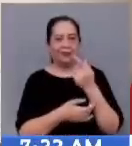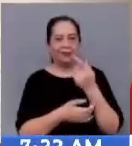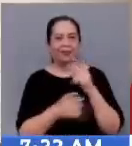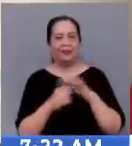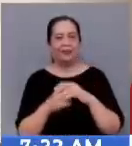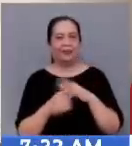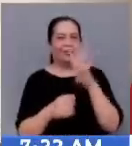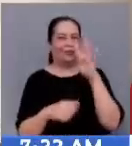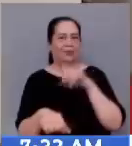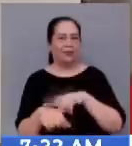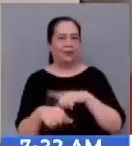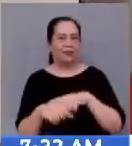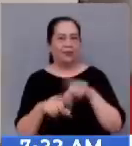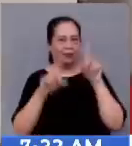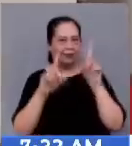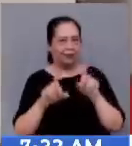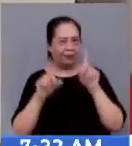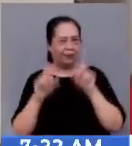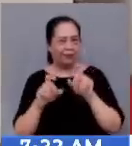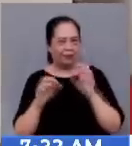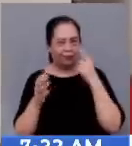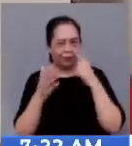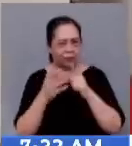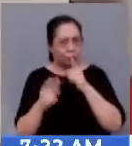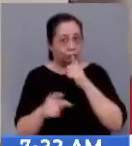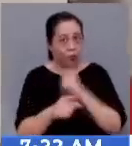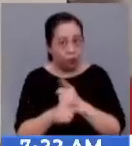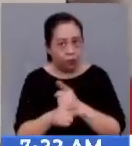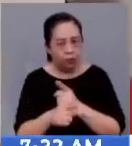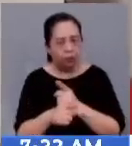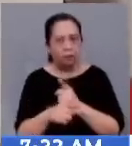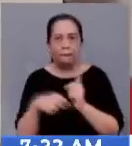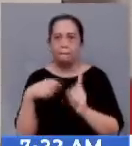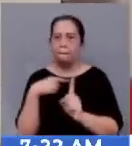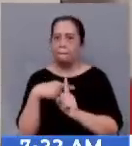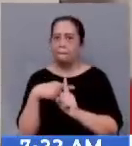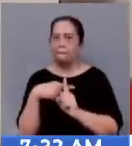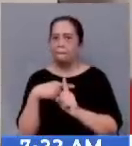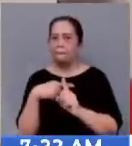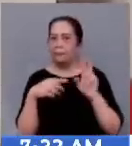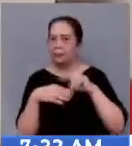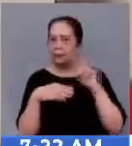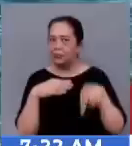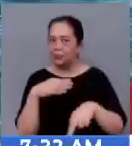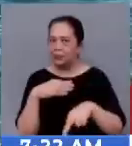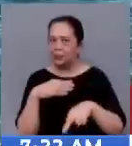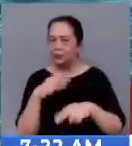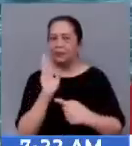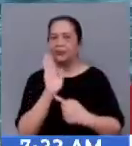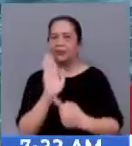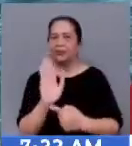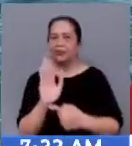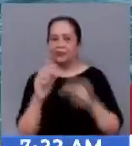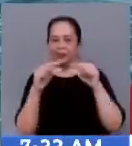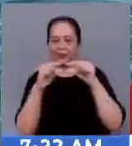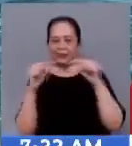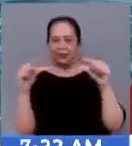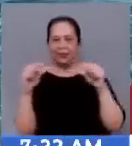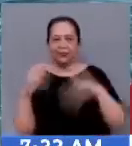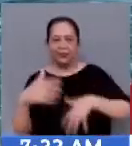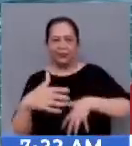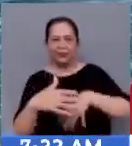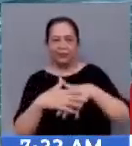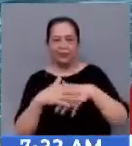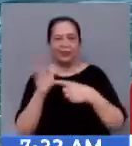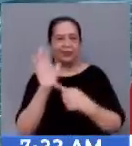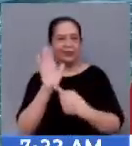daw nag-test ang aktres para masiguro na positibo nga ang resulta. Ipinakita pa niya ang kanyang baby bump sa kanilang beach photos